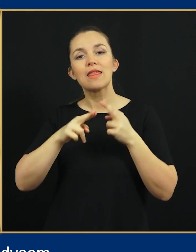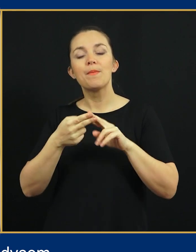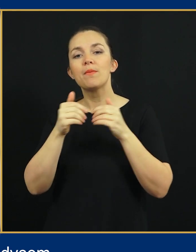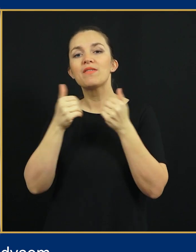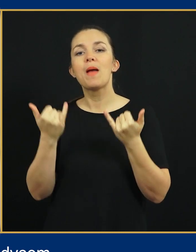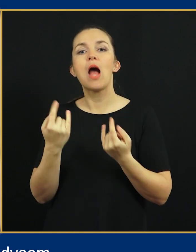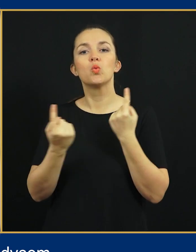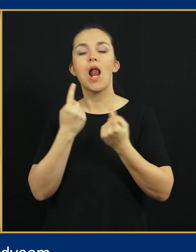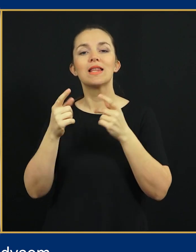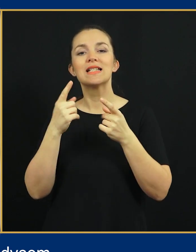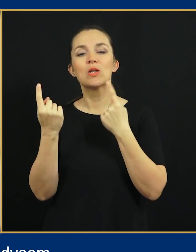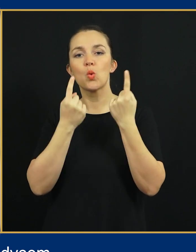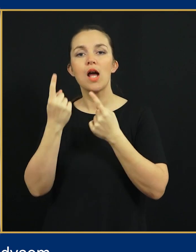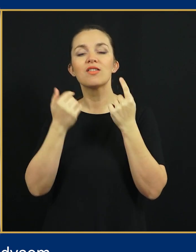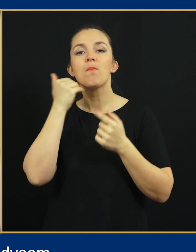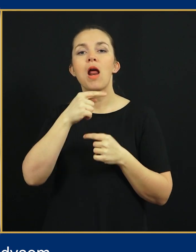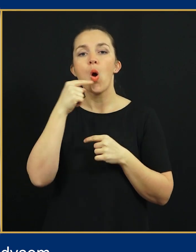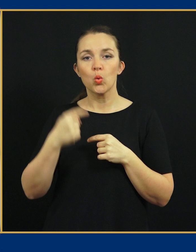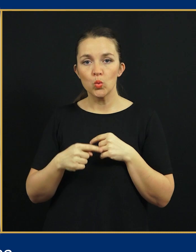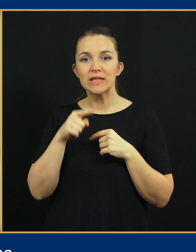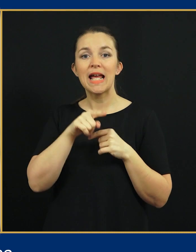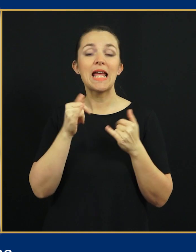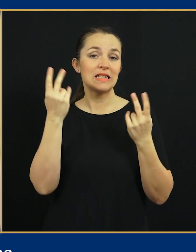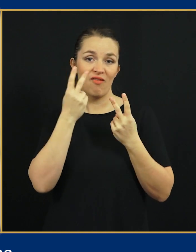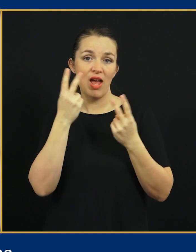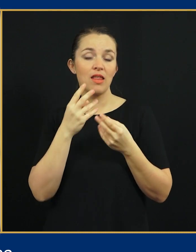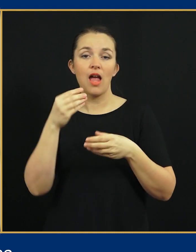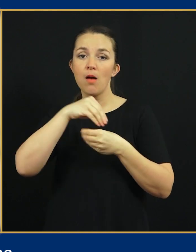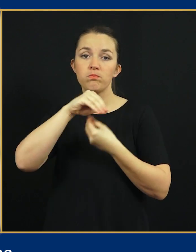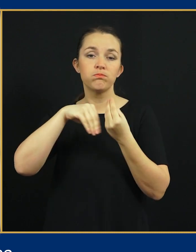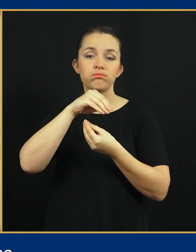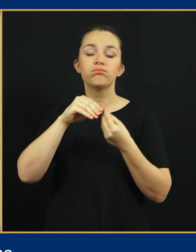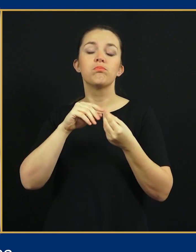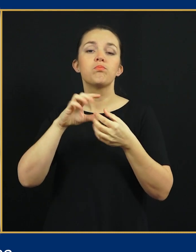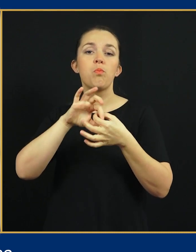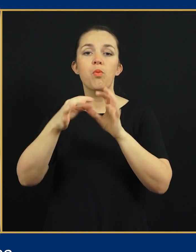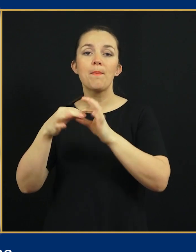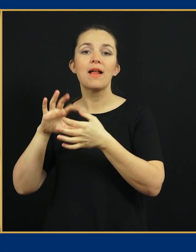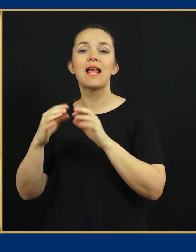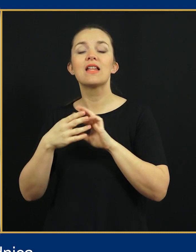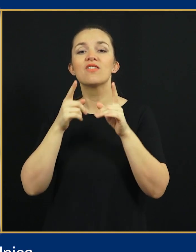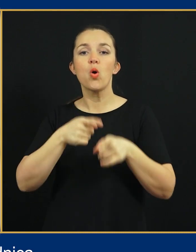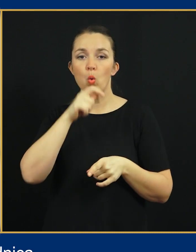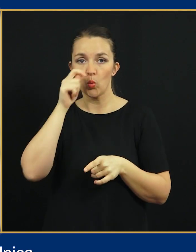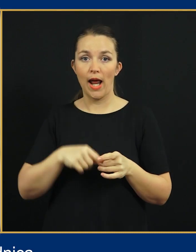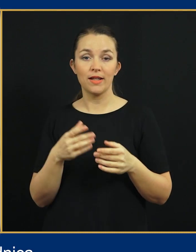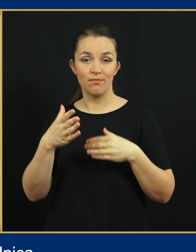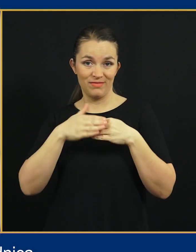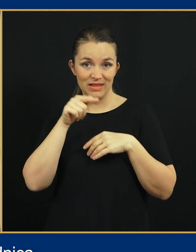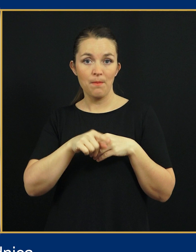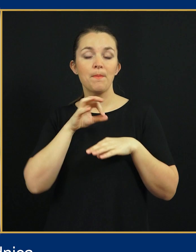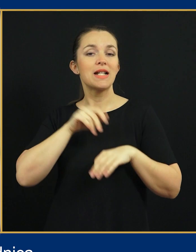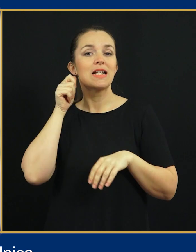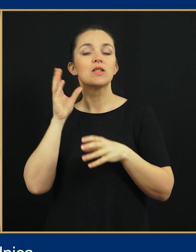predvsem aktualni situaciji v Belorusiji, ki je seveda prepletena z vojno v Ukrajini. V luči tega se je